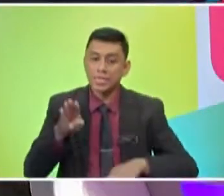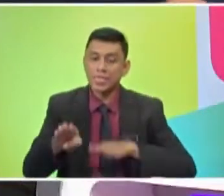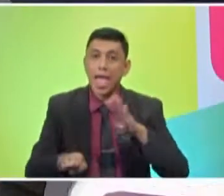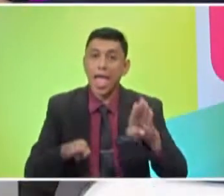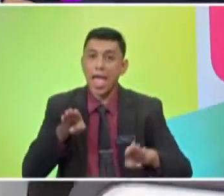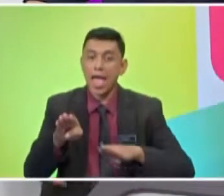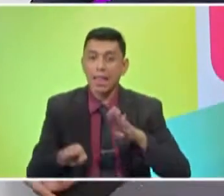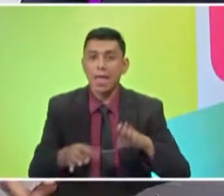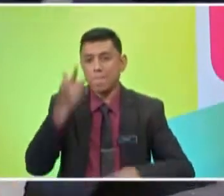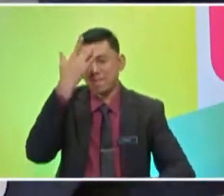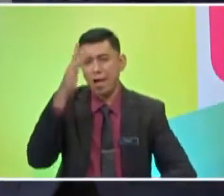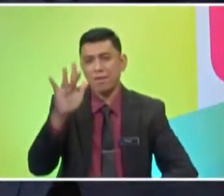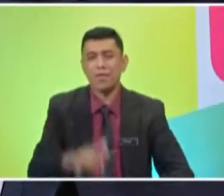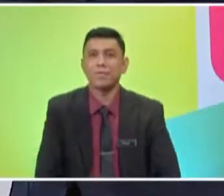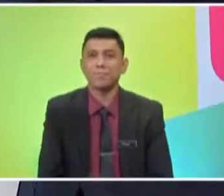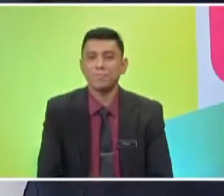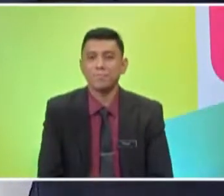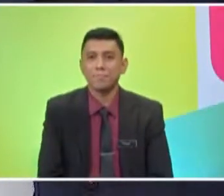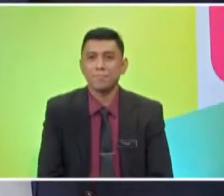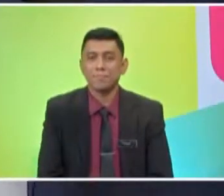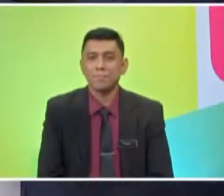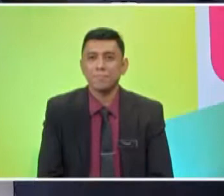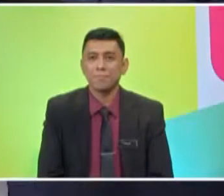Basikal. Pandai. Ini